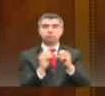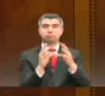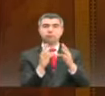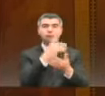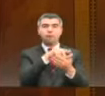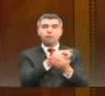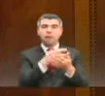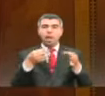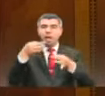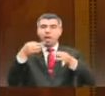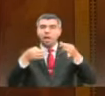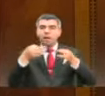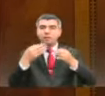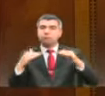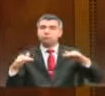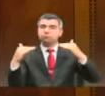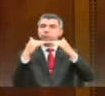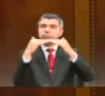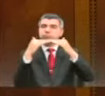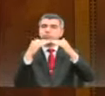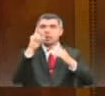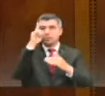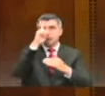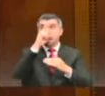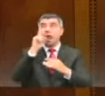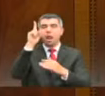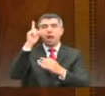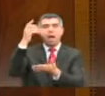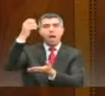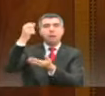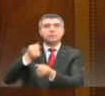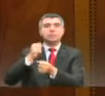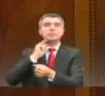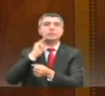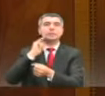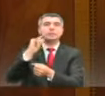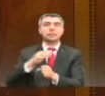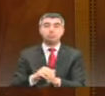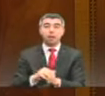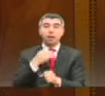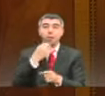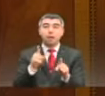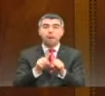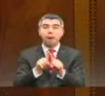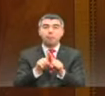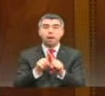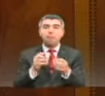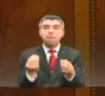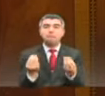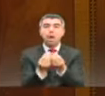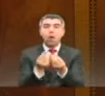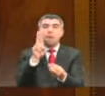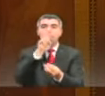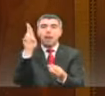وعدالة ومساواة، متوكلين على الله ومسنودين بدعم الشعر بالمغربي الأبي ورعاية